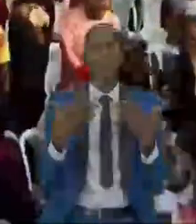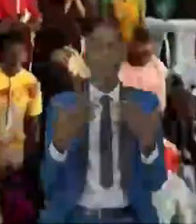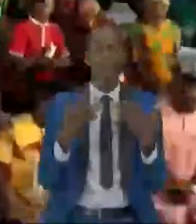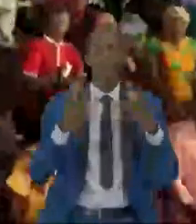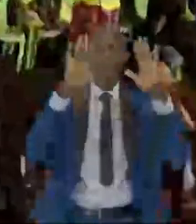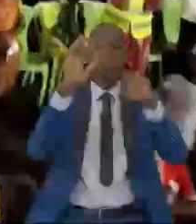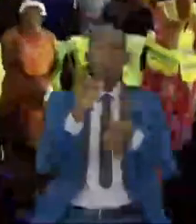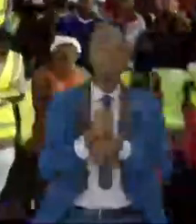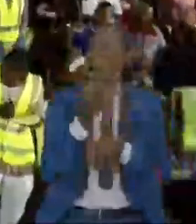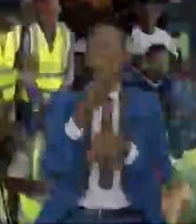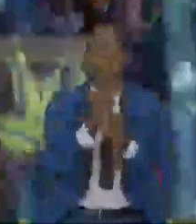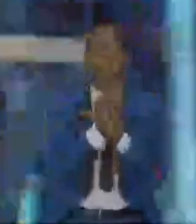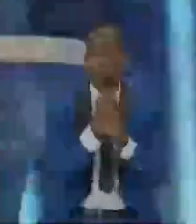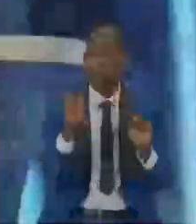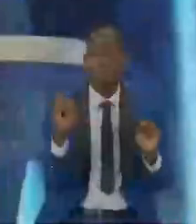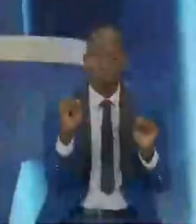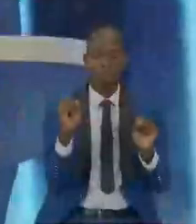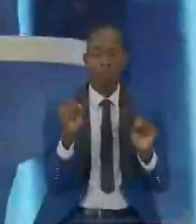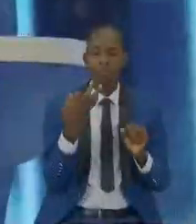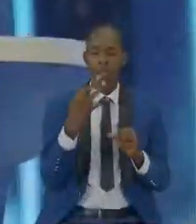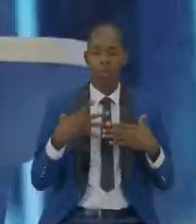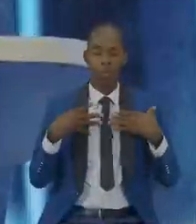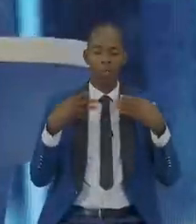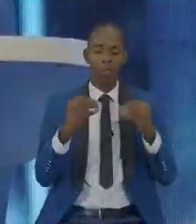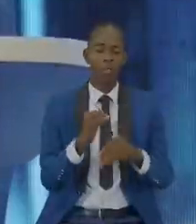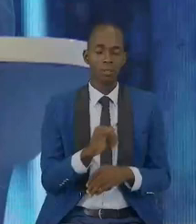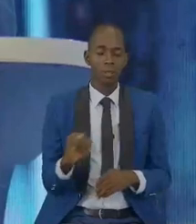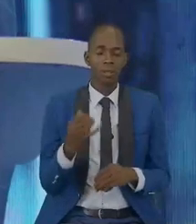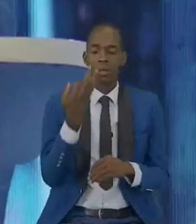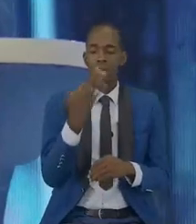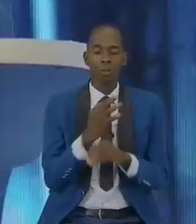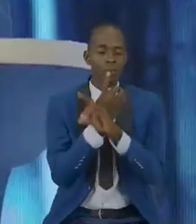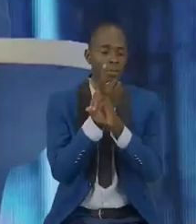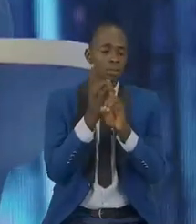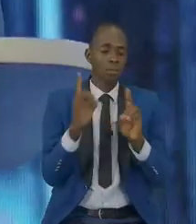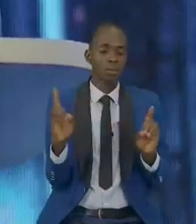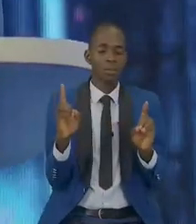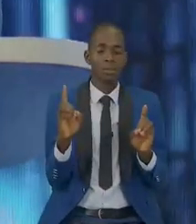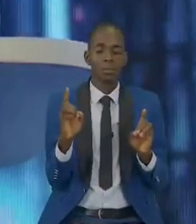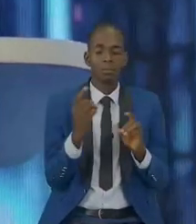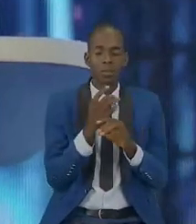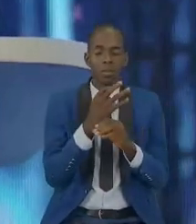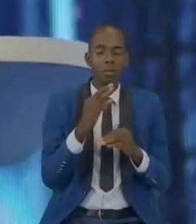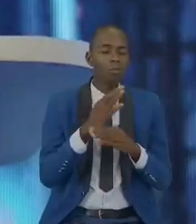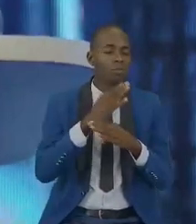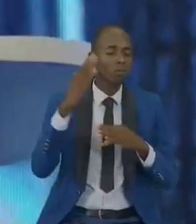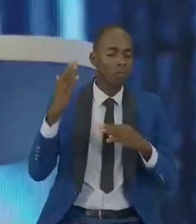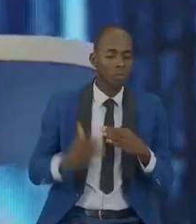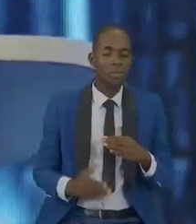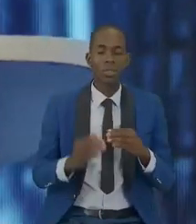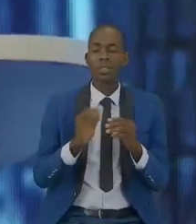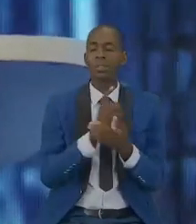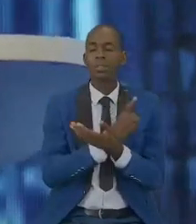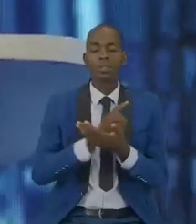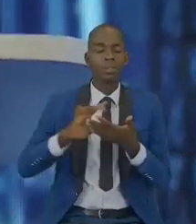se produisent dans chaque vie. Le miracle dans le salut, le miracle de guérison,